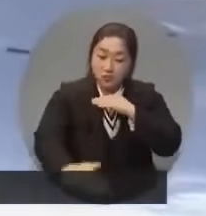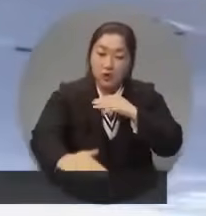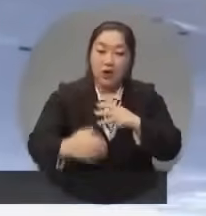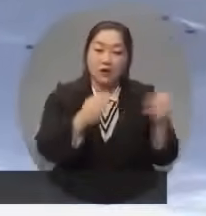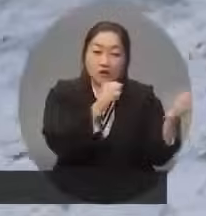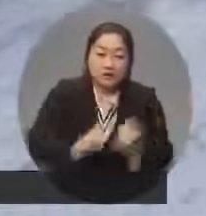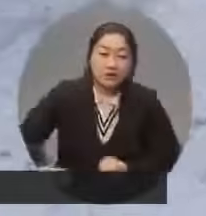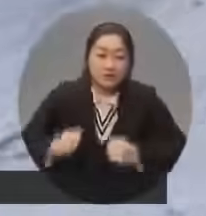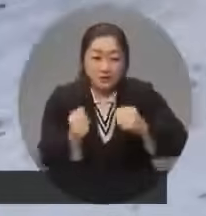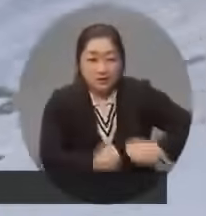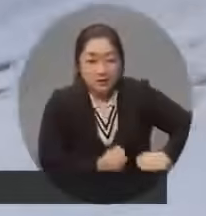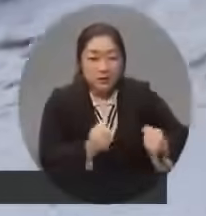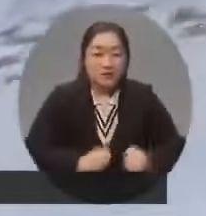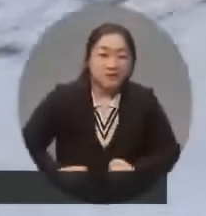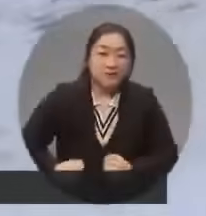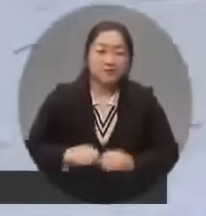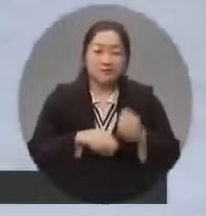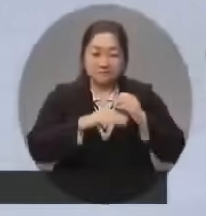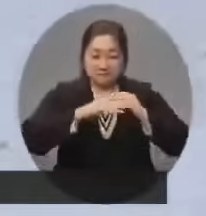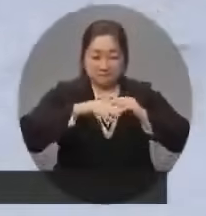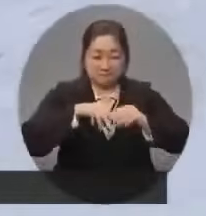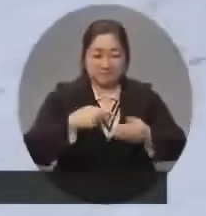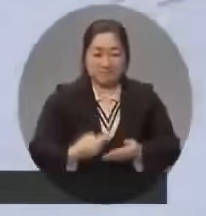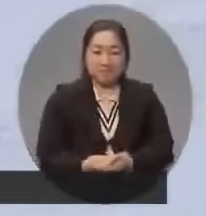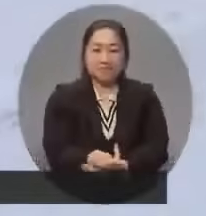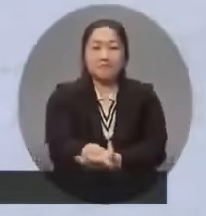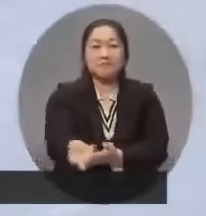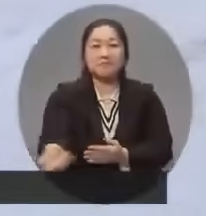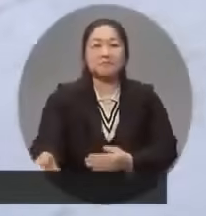눈썰매가 빠르게 미끄러져 내려갑니다.